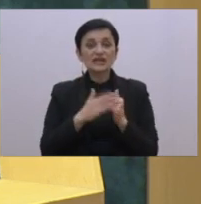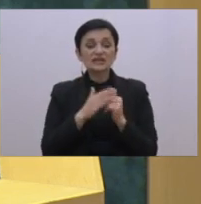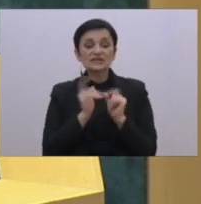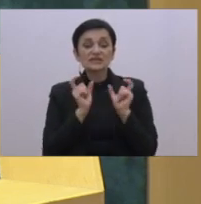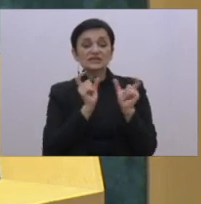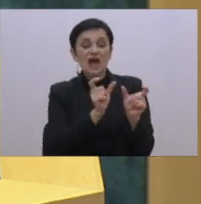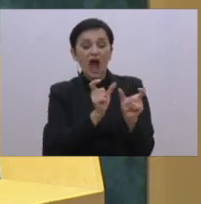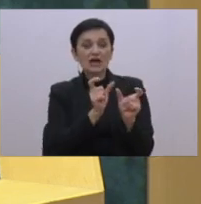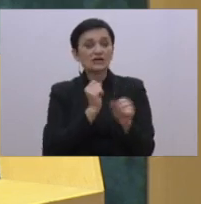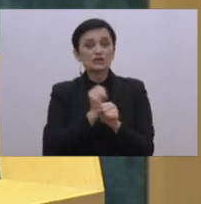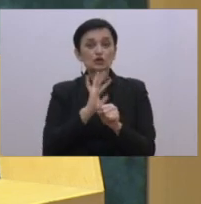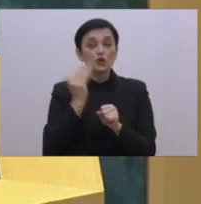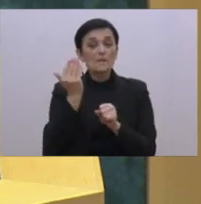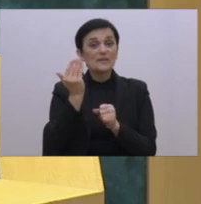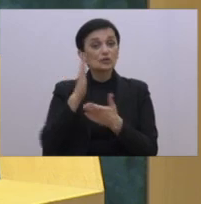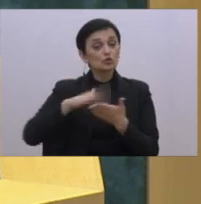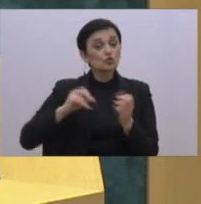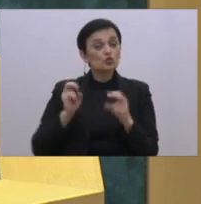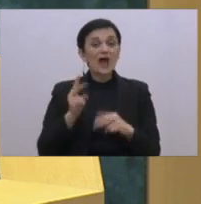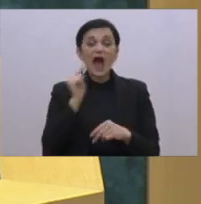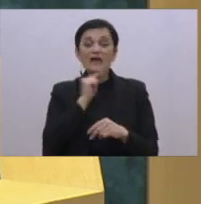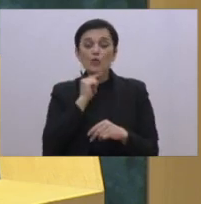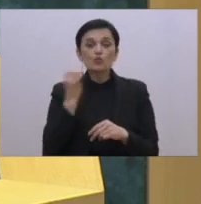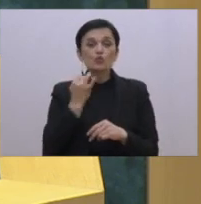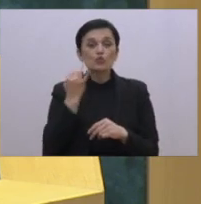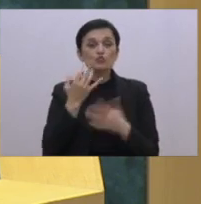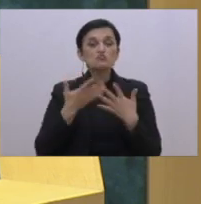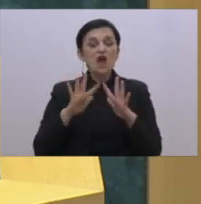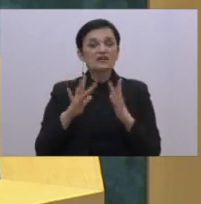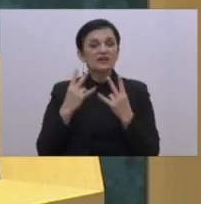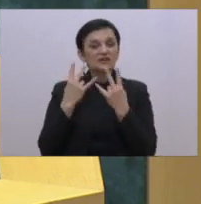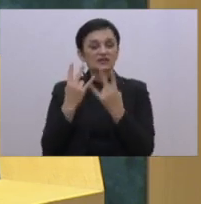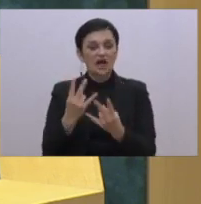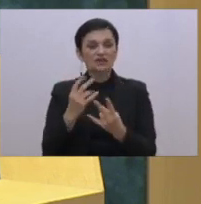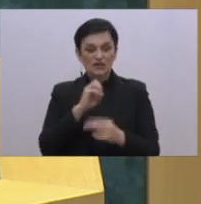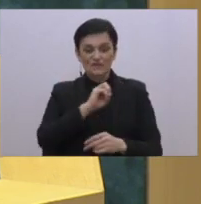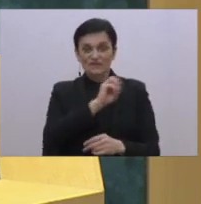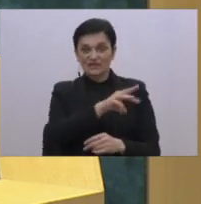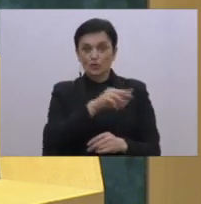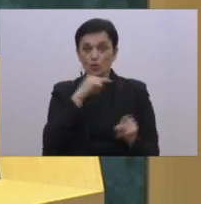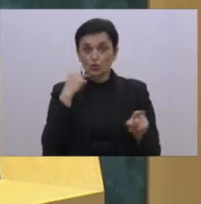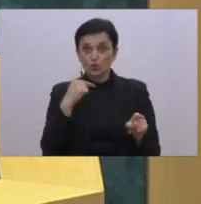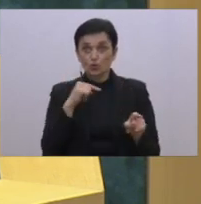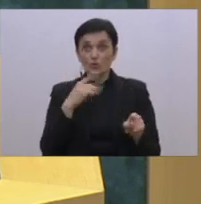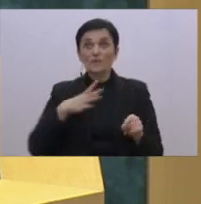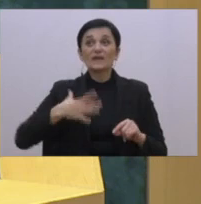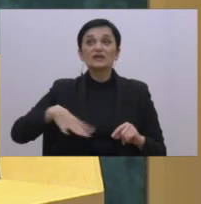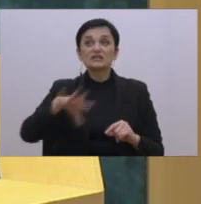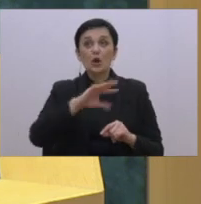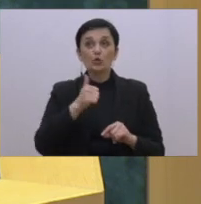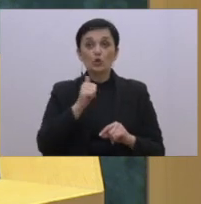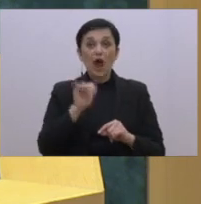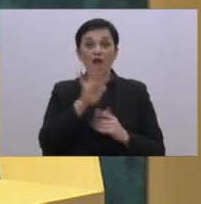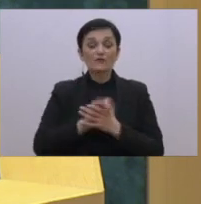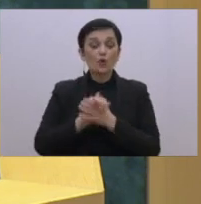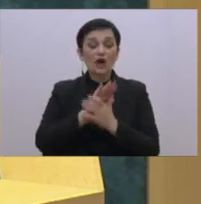დაწესდეს, რომელიც მის უსაფრთხოებას თუ ეკონომიკურ ინტერესებს უფრო მეტად დააზიანებს, ვიდრე რუსეთს. საქართველო, როგორც